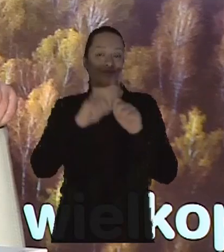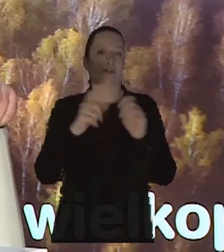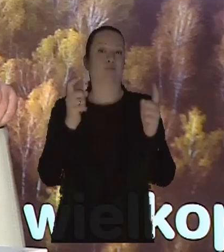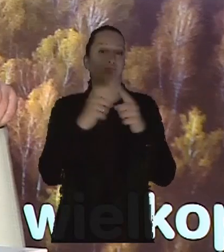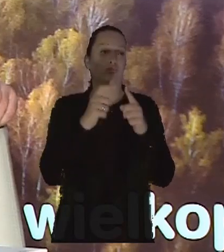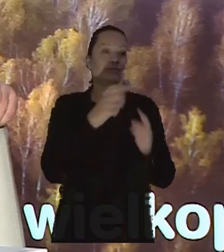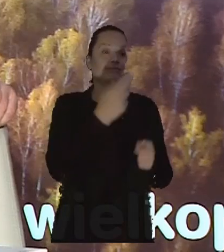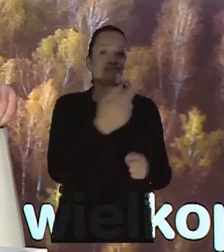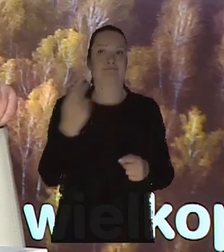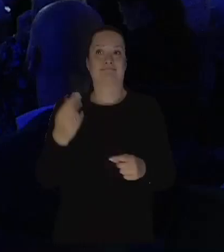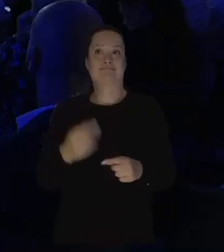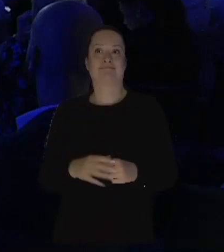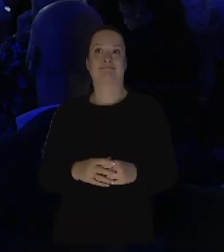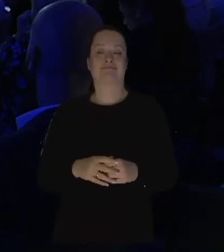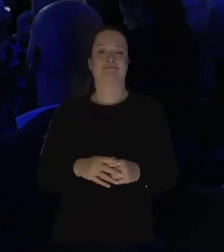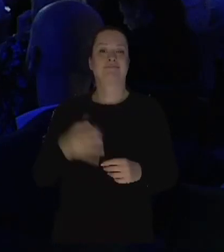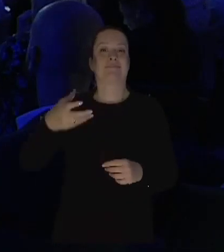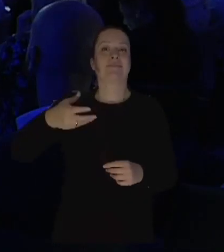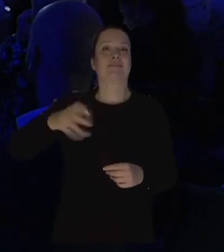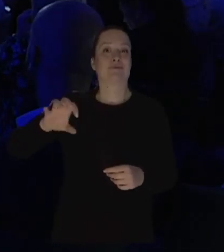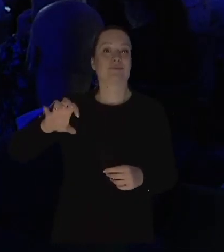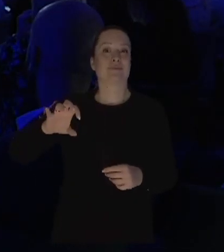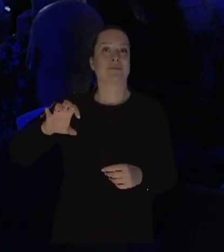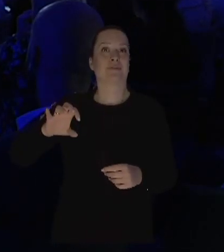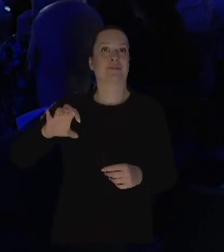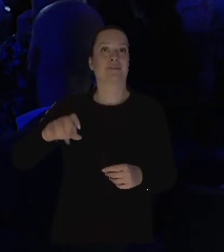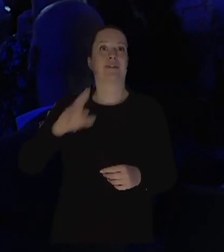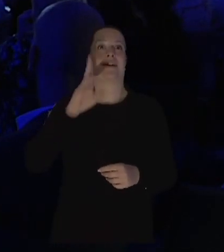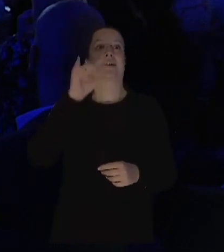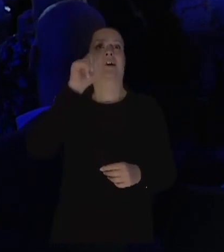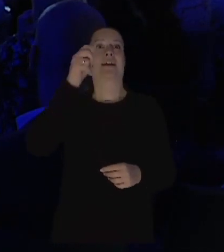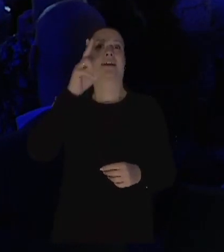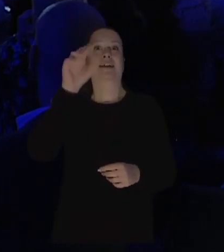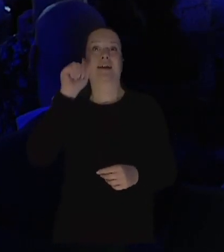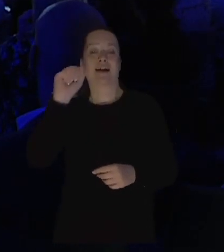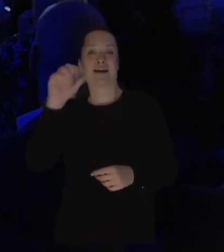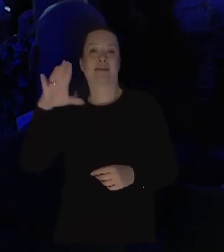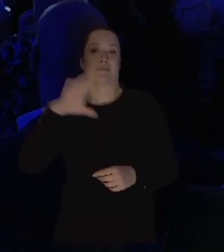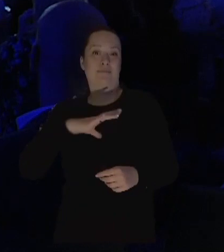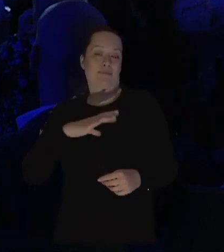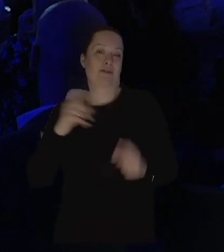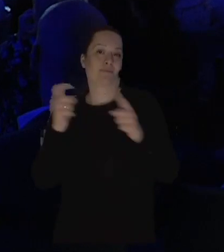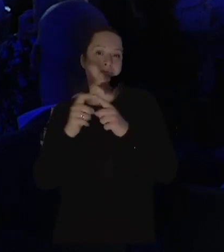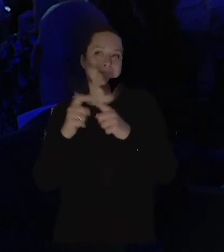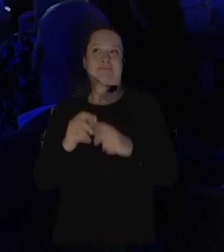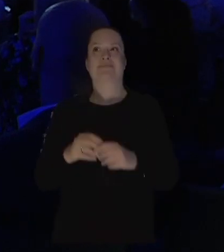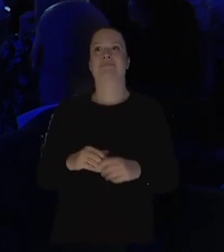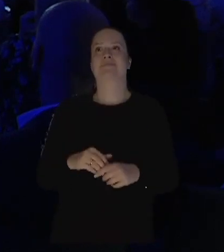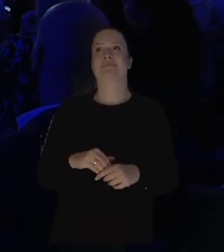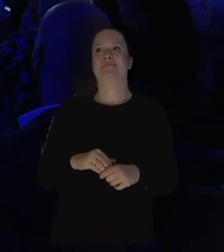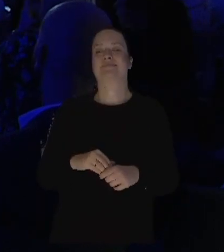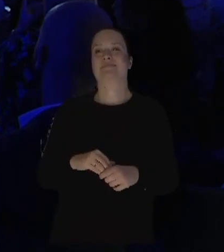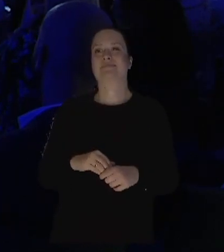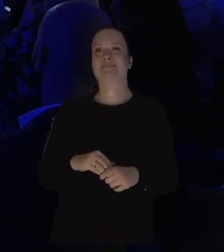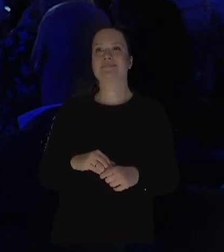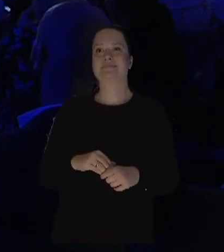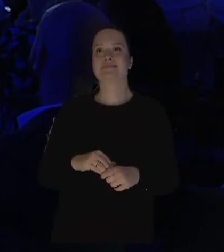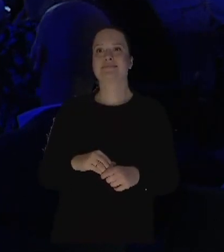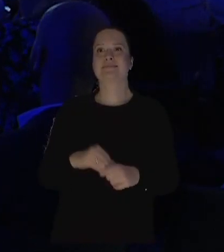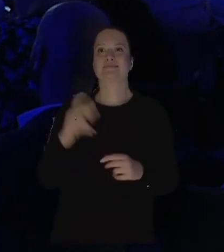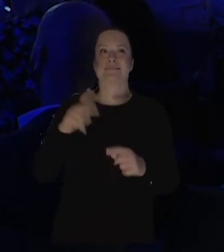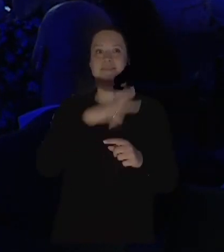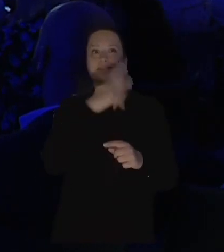sali wygrywa drużyna Kajka, brawa, wielkie brawa, drużyna Kajka wygrywa. Zaraz za